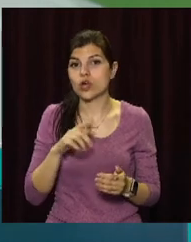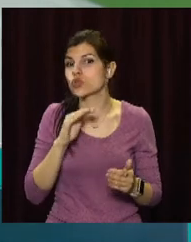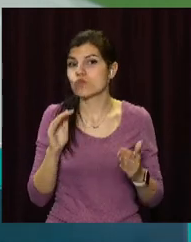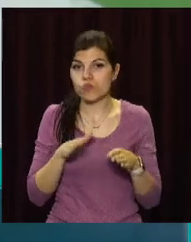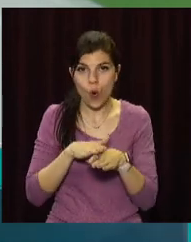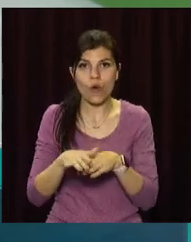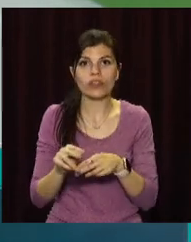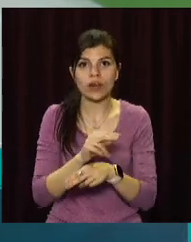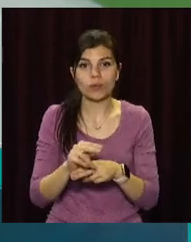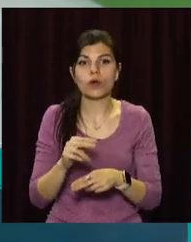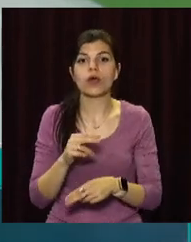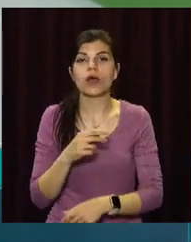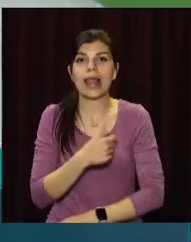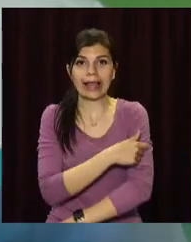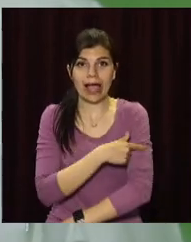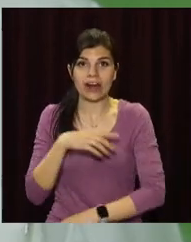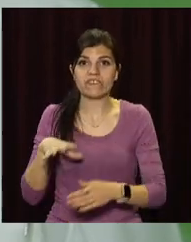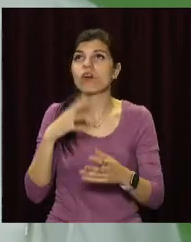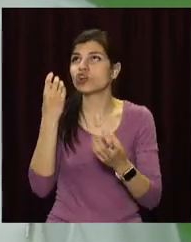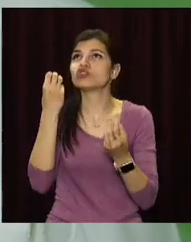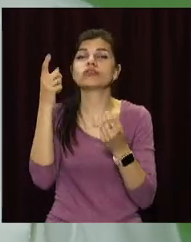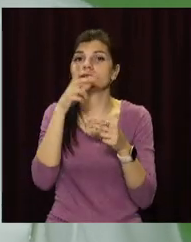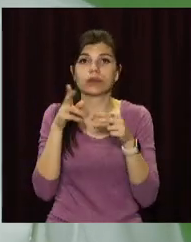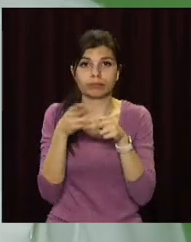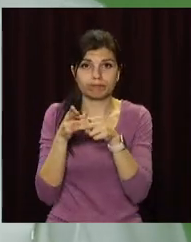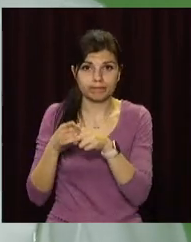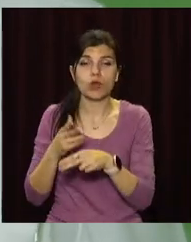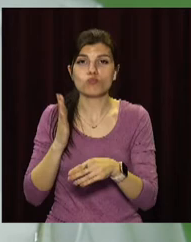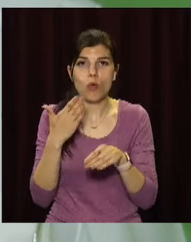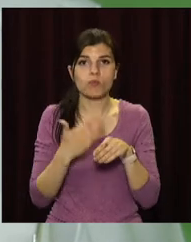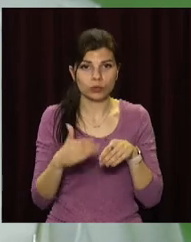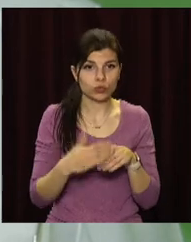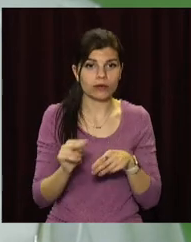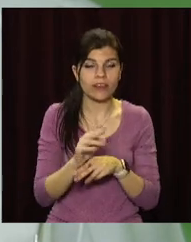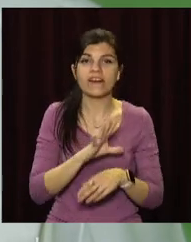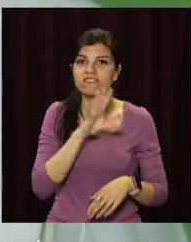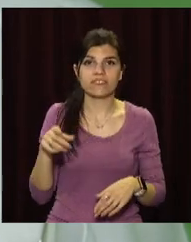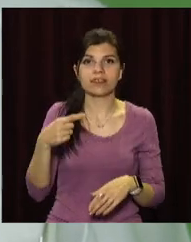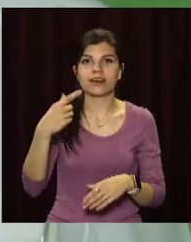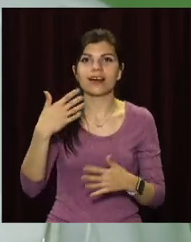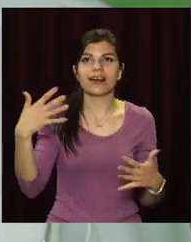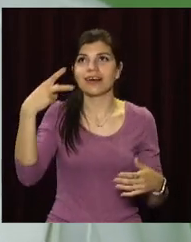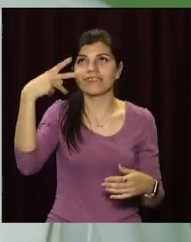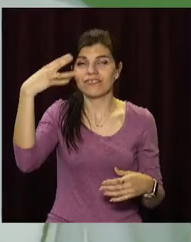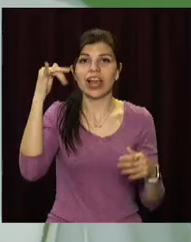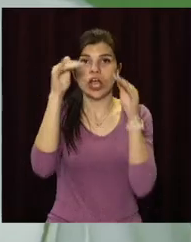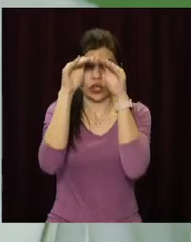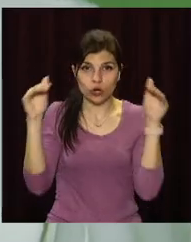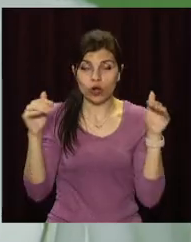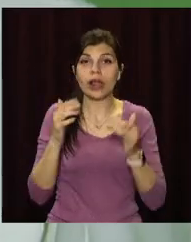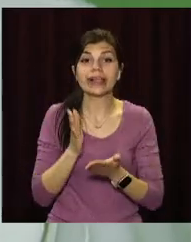ремонт лікарні швидкої допомоги. Будуть відремонтовані поступово всі поверхи, крівля і територія.